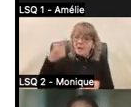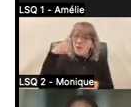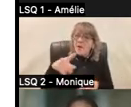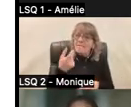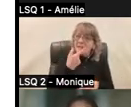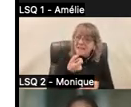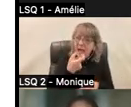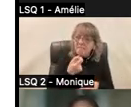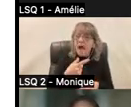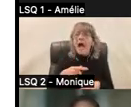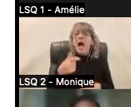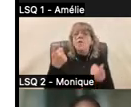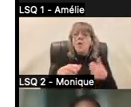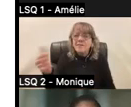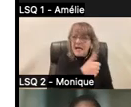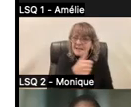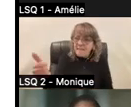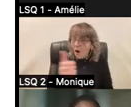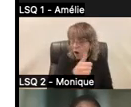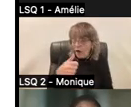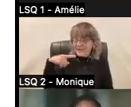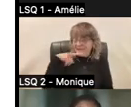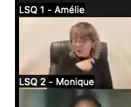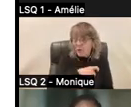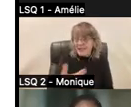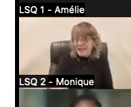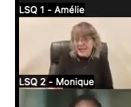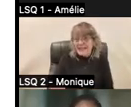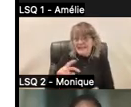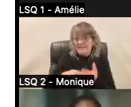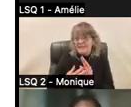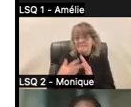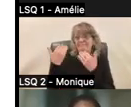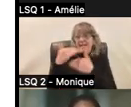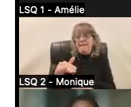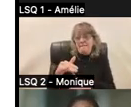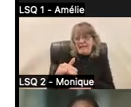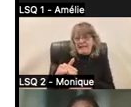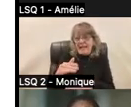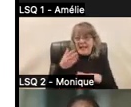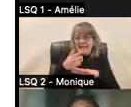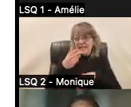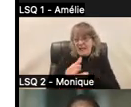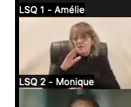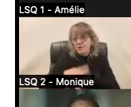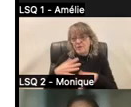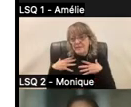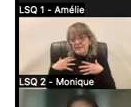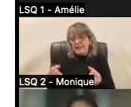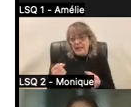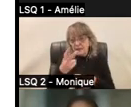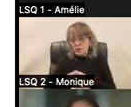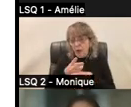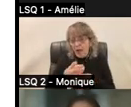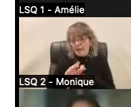les difficultés de transport et une connaissance limitée du système de santé sont les principaux freins aux soins